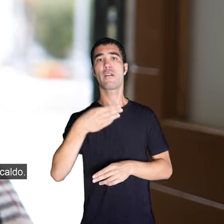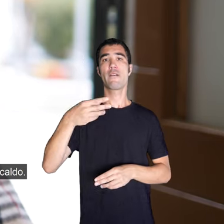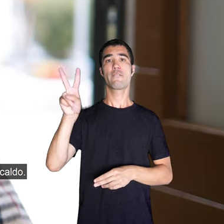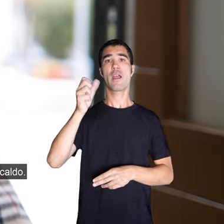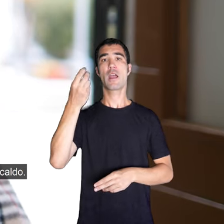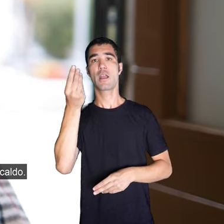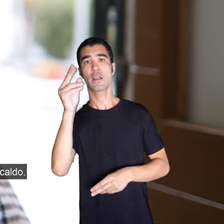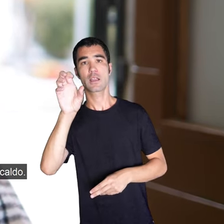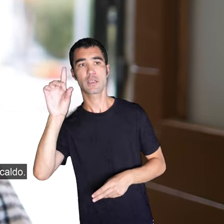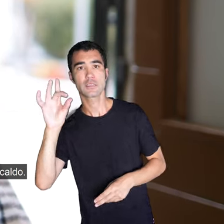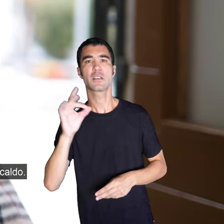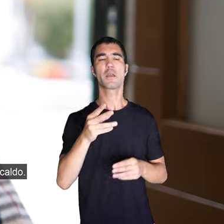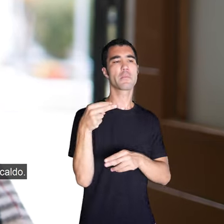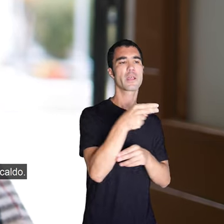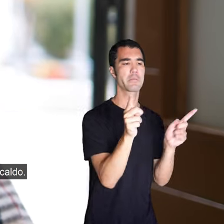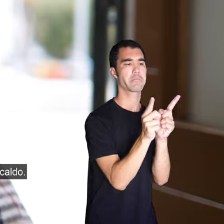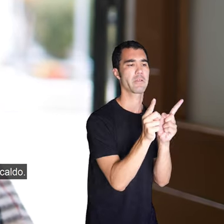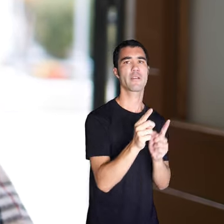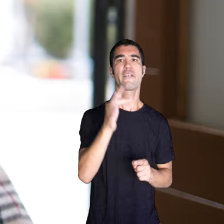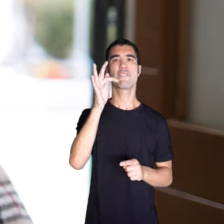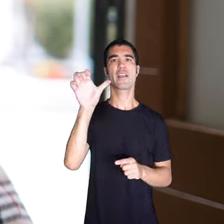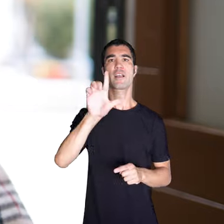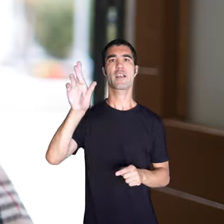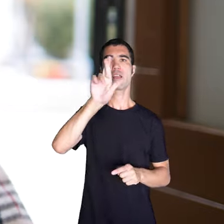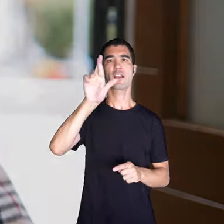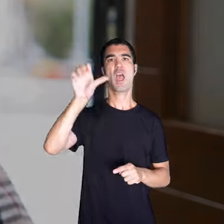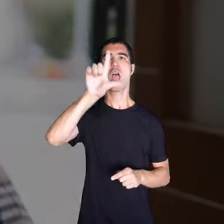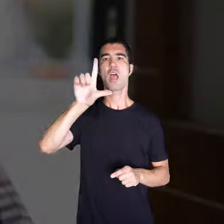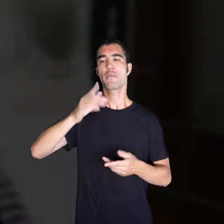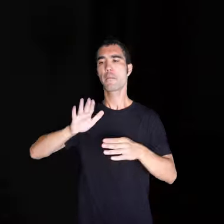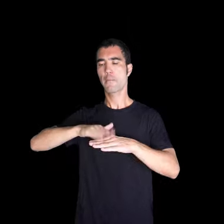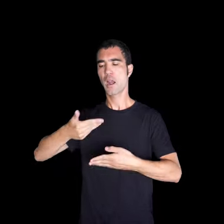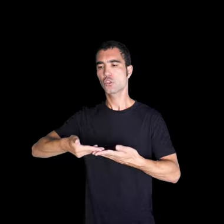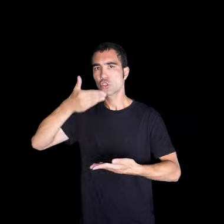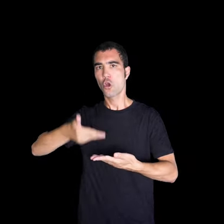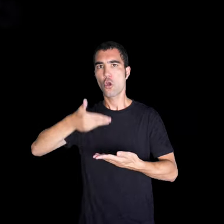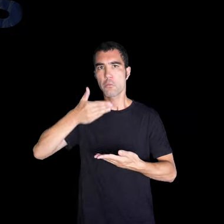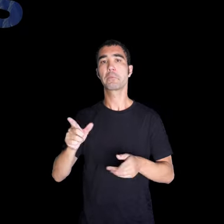vaques, perrai, ben petit. Ben per fer, de fer brou.